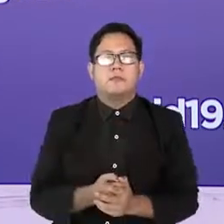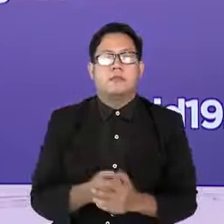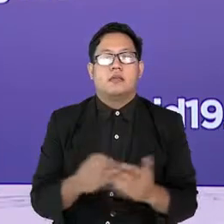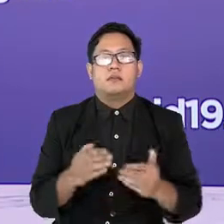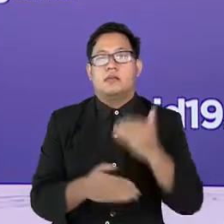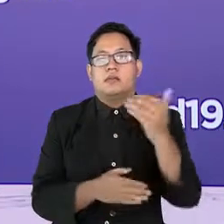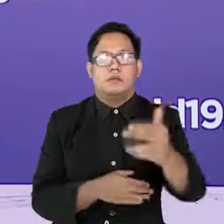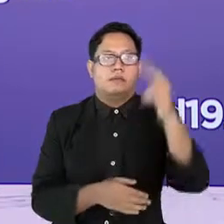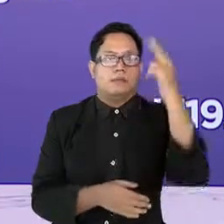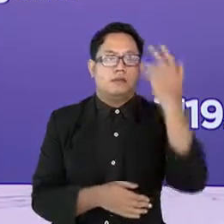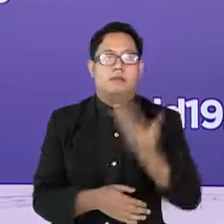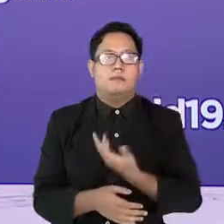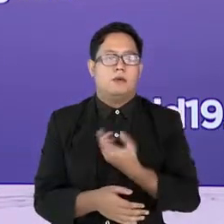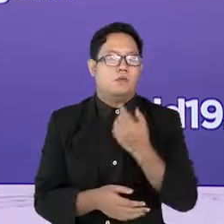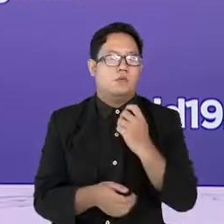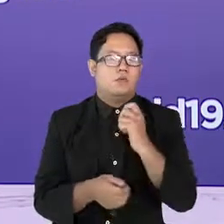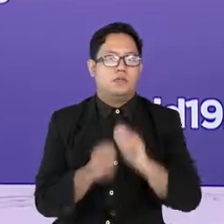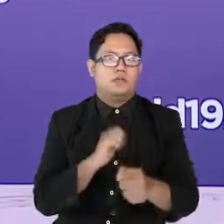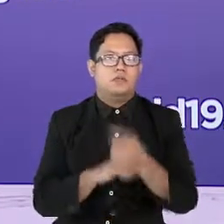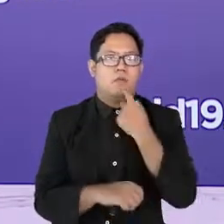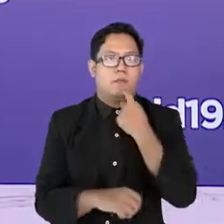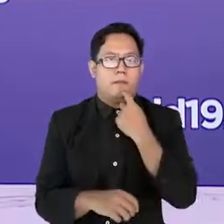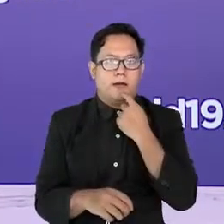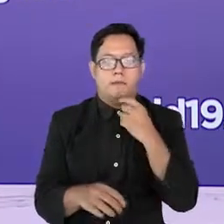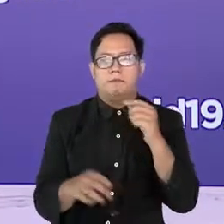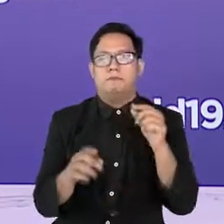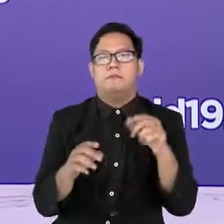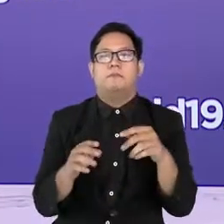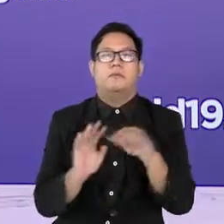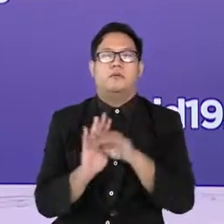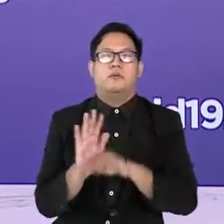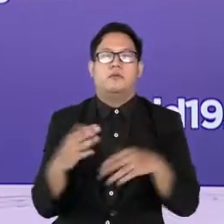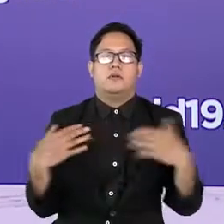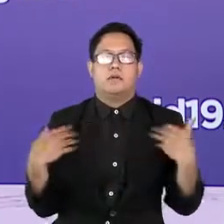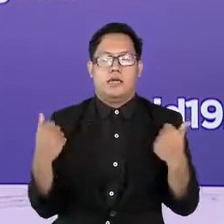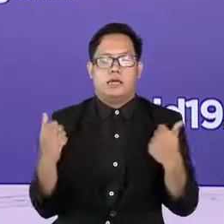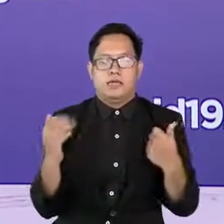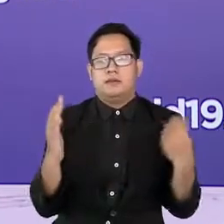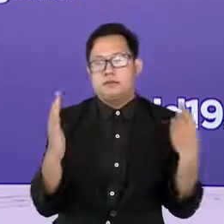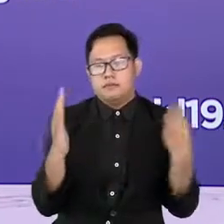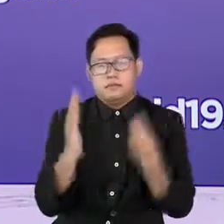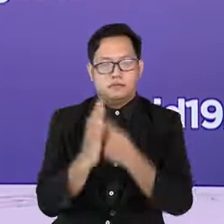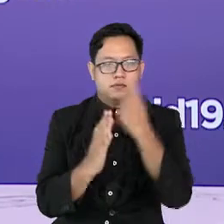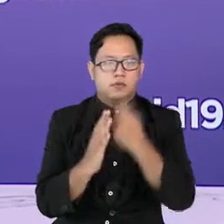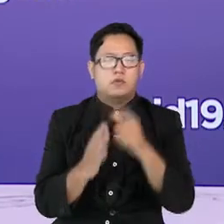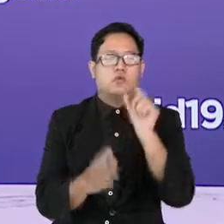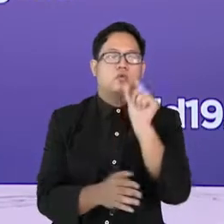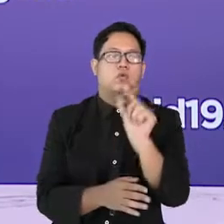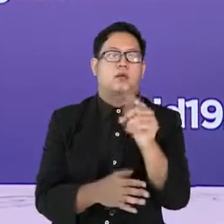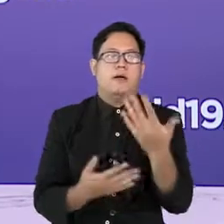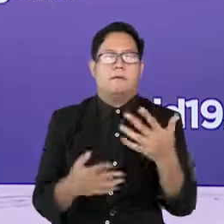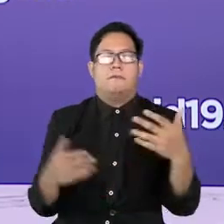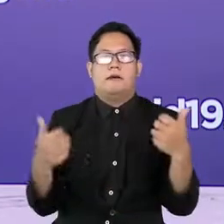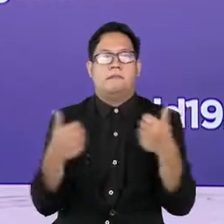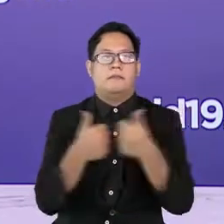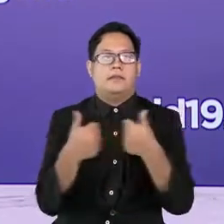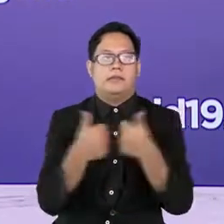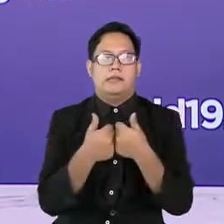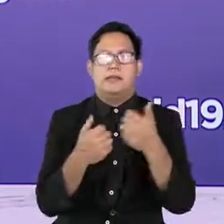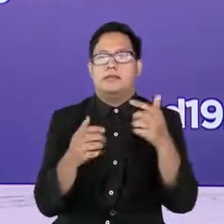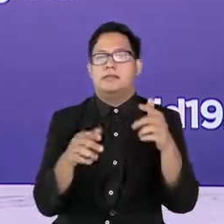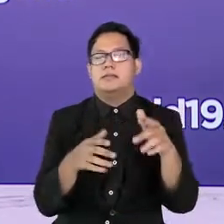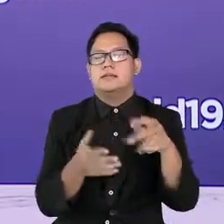melakukan ujicoba penerapan protokol kesehatan pada pertandingan sepakbola yang berlangsung pada tanggal